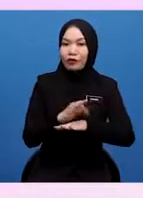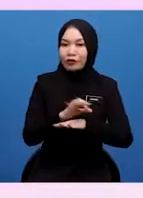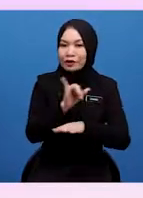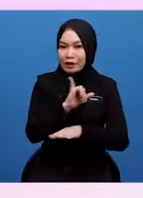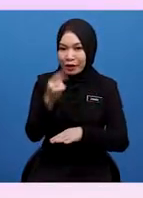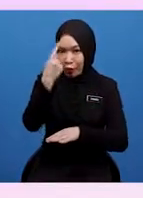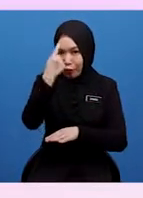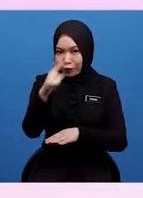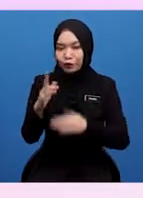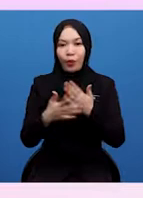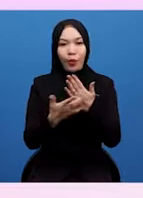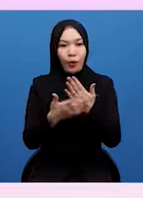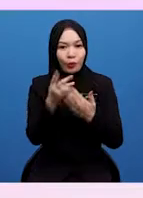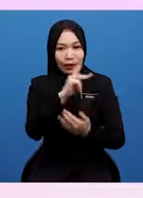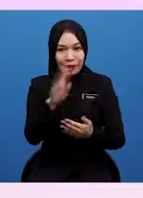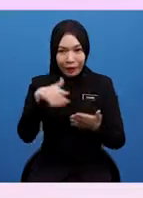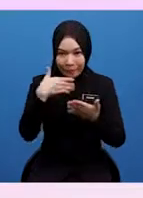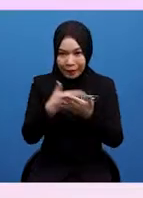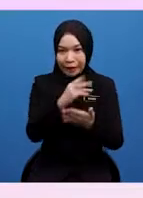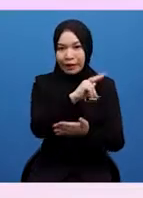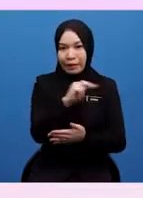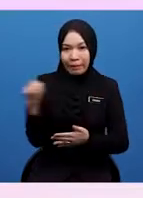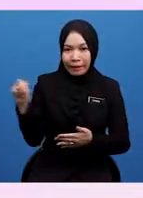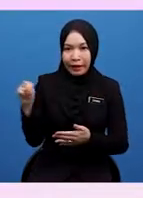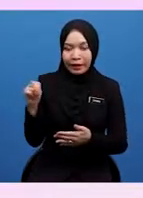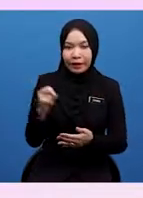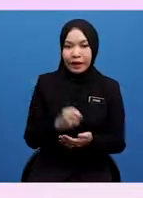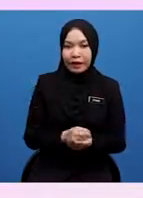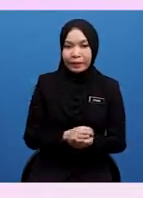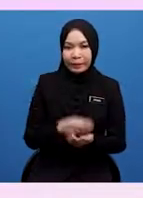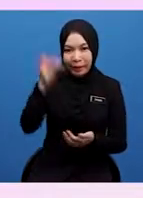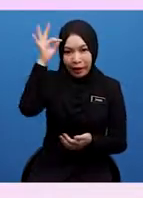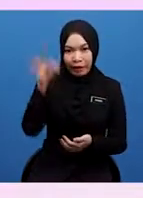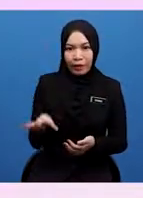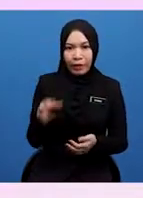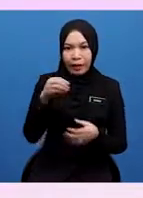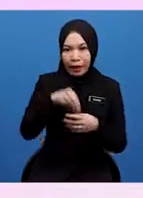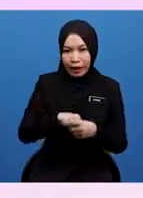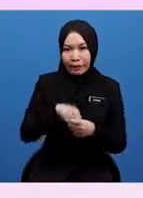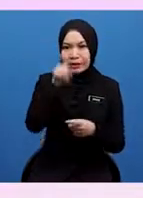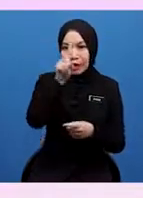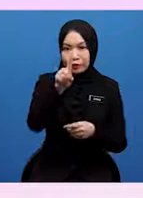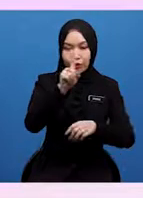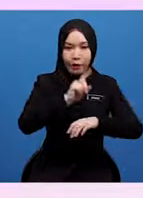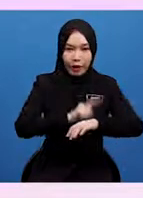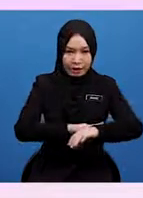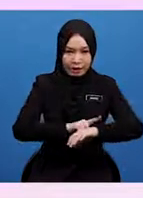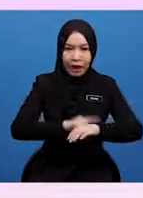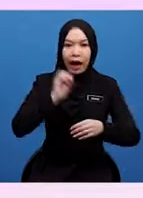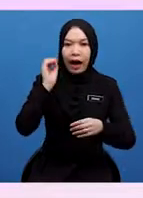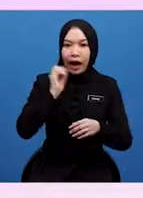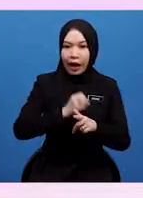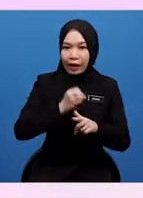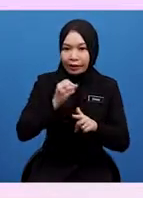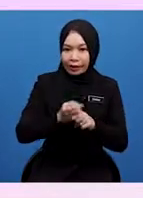untuk memudahkan penyampaian beberapa maklumat dalam satu masa atau satu jangka